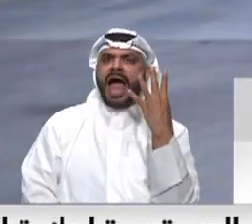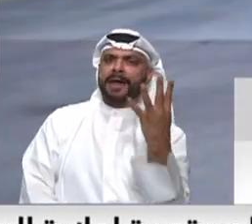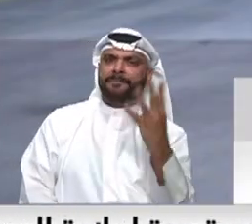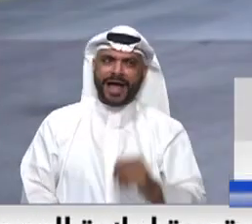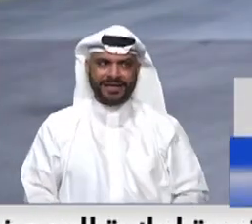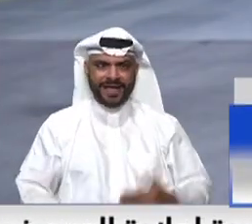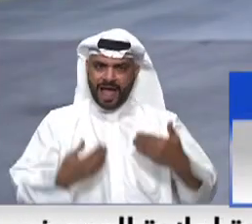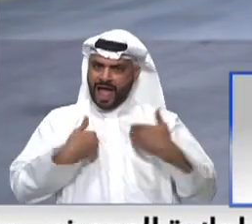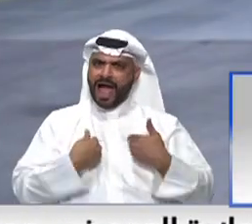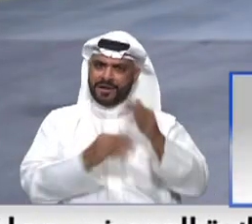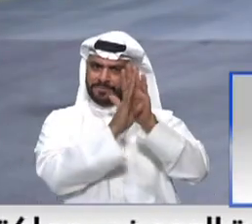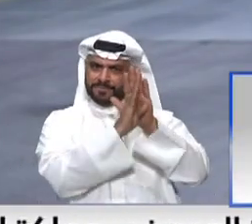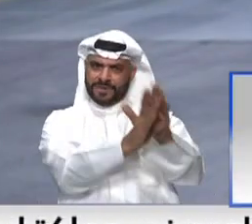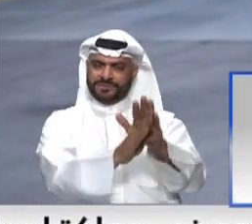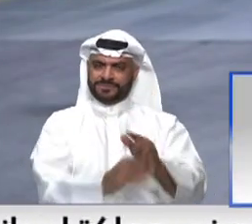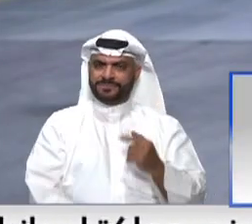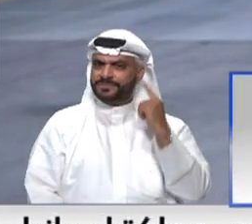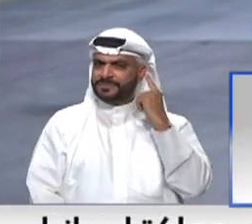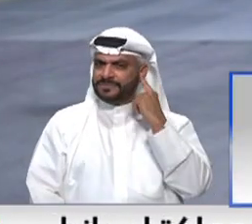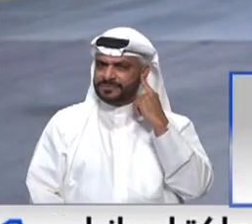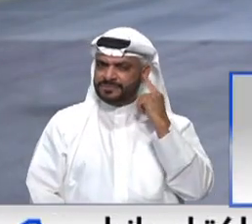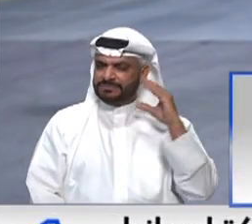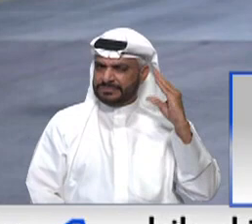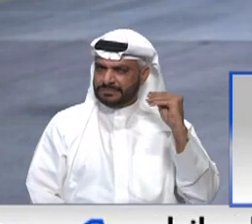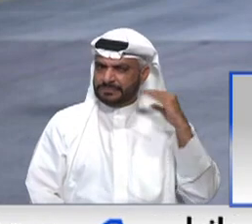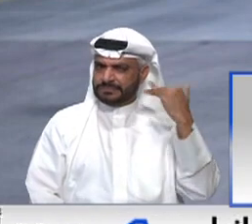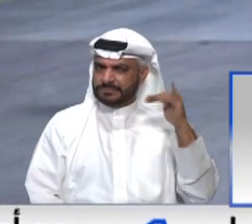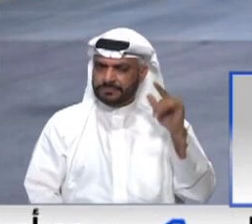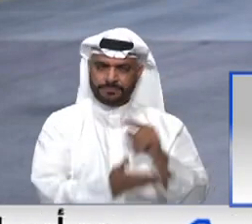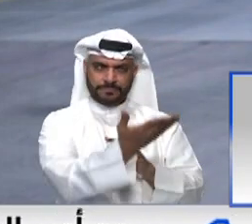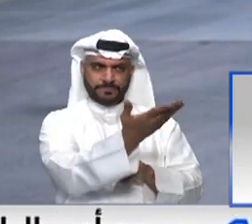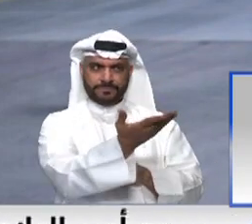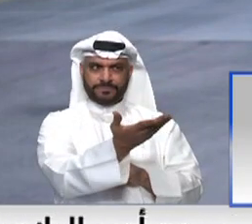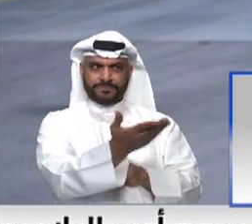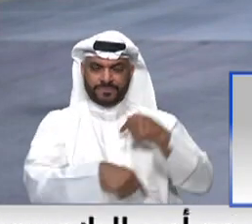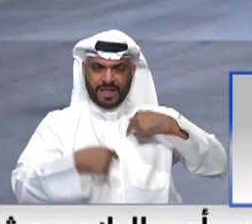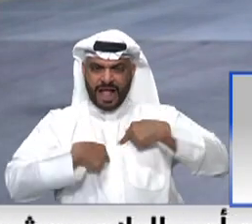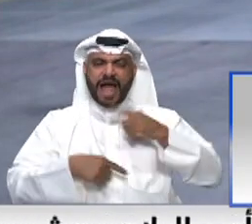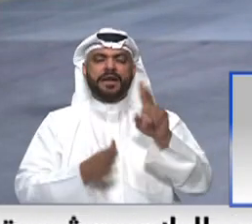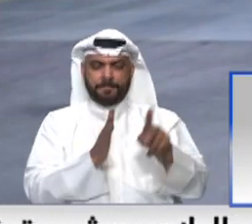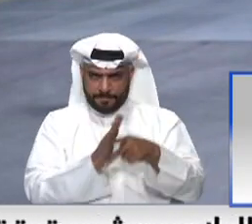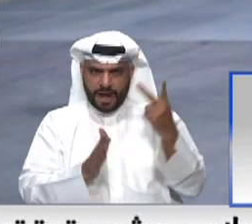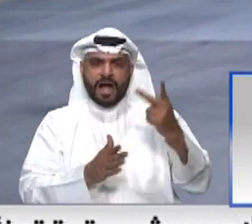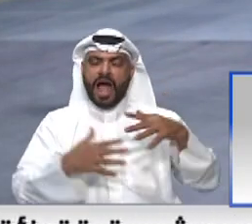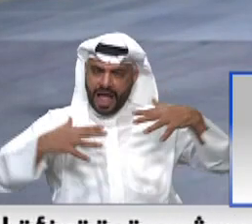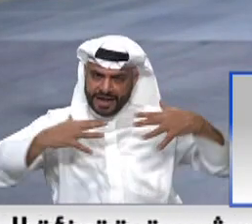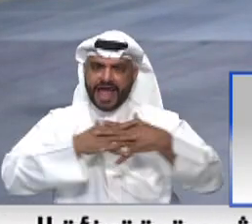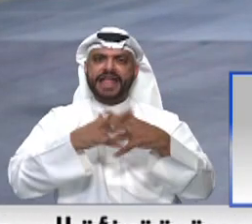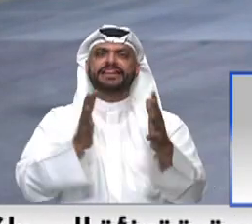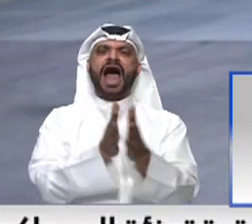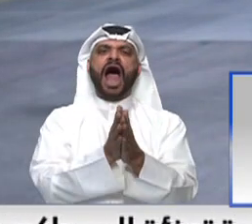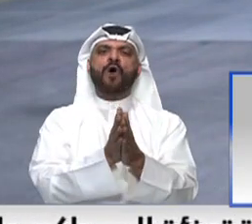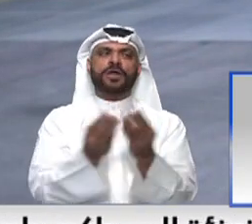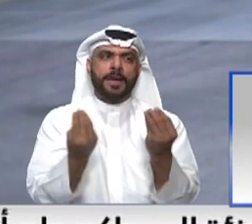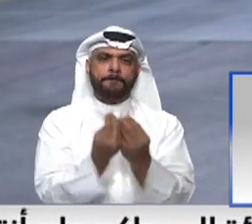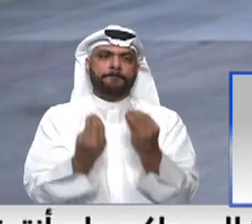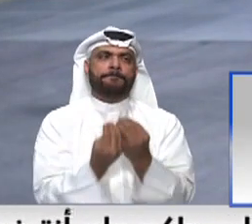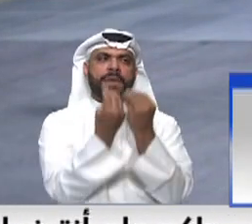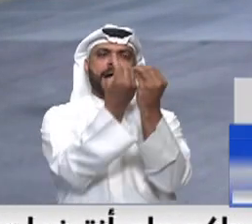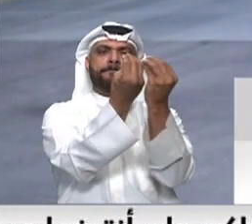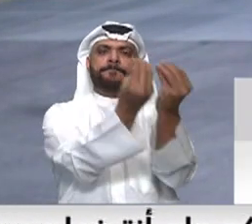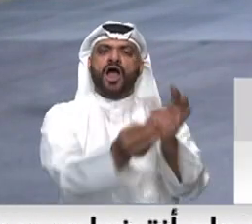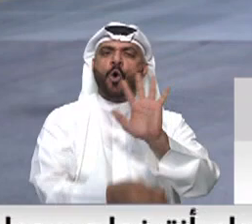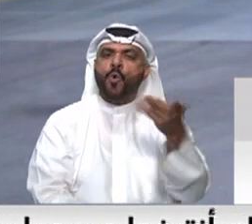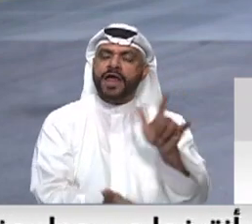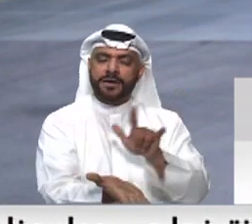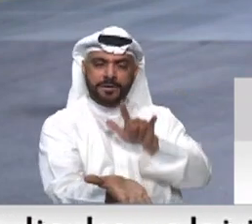ساهمنا بدعم من الهيئة الخيرية وبالتعاون مع الجمعيات الخيرية الأخرى في توصيل المساعدات الإنسانية إلى